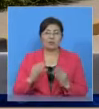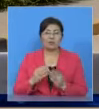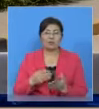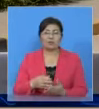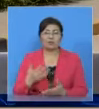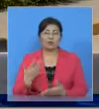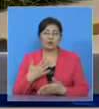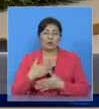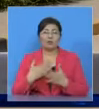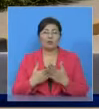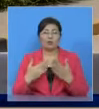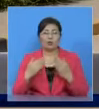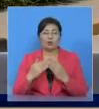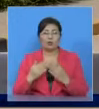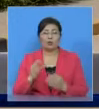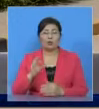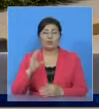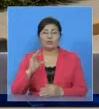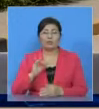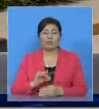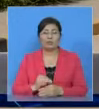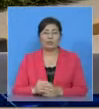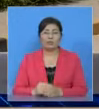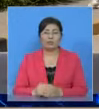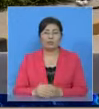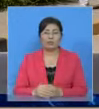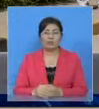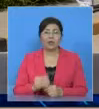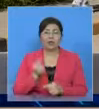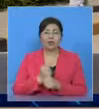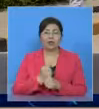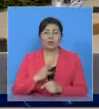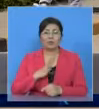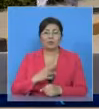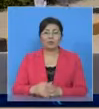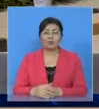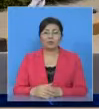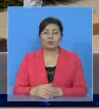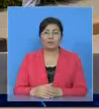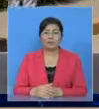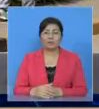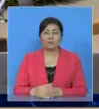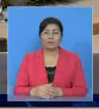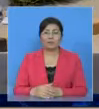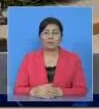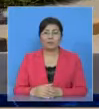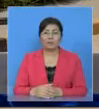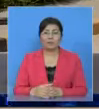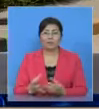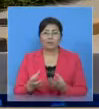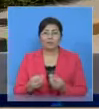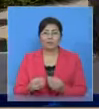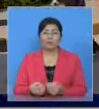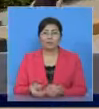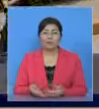3 қабатты жоғарыдан үйлерге осы OC деп айтамыз, мүлікті меншікті бірлестік құрылып отыр. Сонымен қатар енді